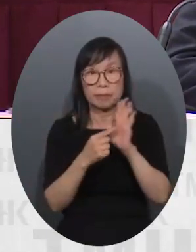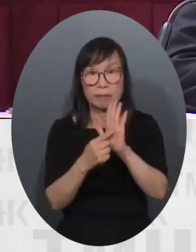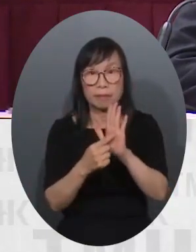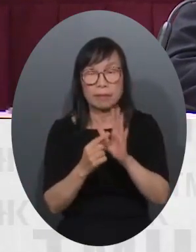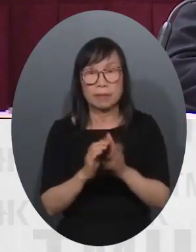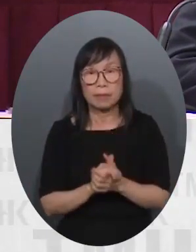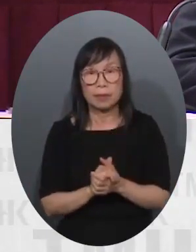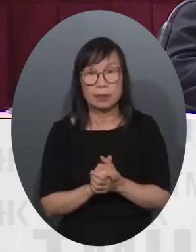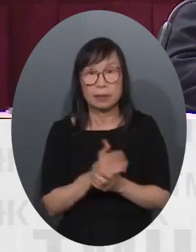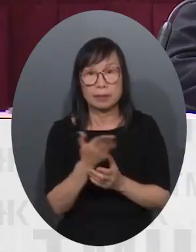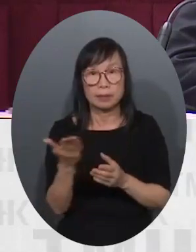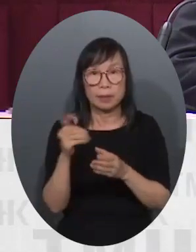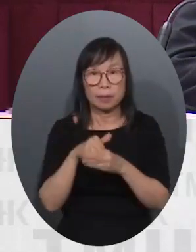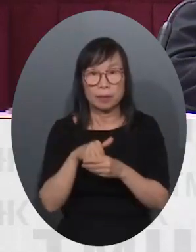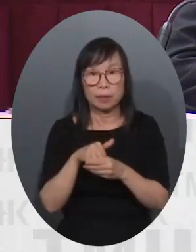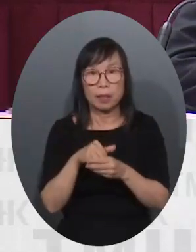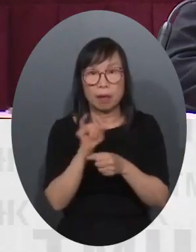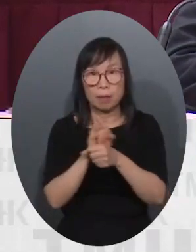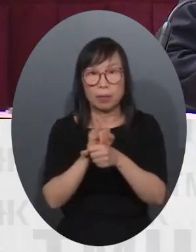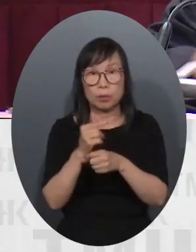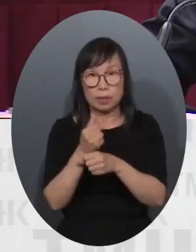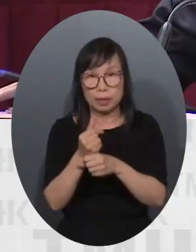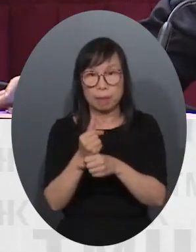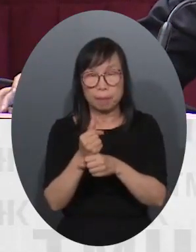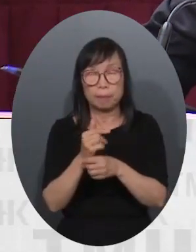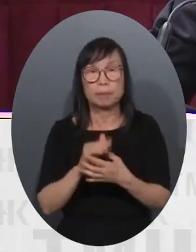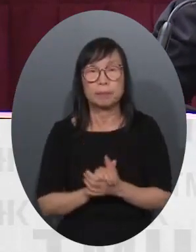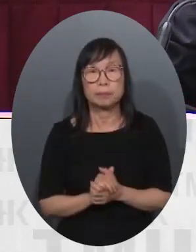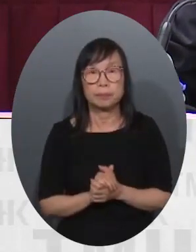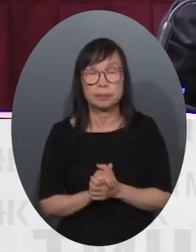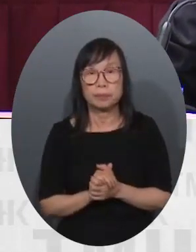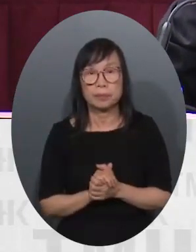上，請投票，你有十秒時間進行投票。